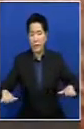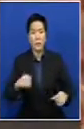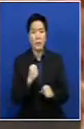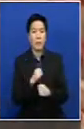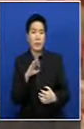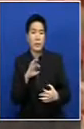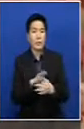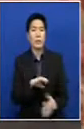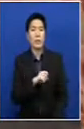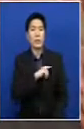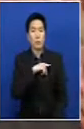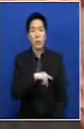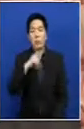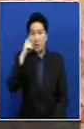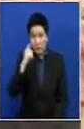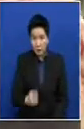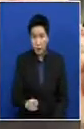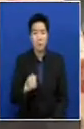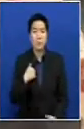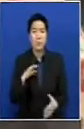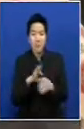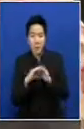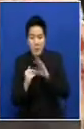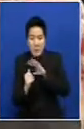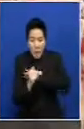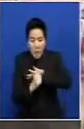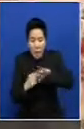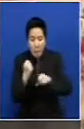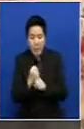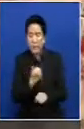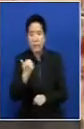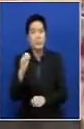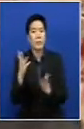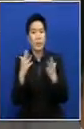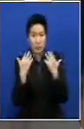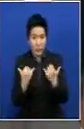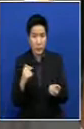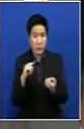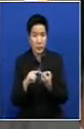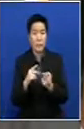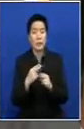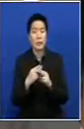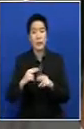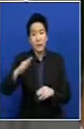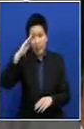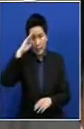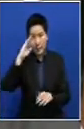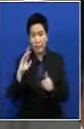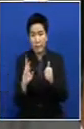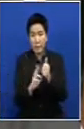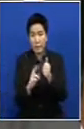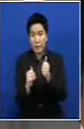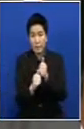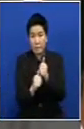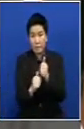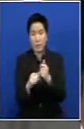ธีทางศาสนาจริงๆไม่ได้มีการแอบแฝงอื่นๆเข้ามาส่วนภารกิจของพลเอกอุดมเดชในวันนี้ครับไป